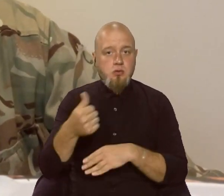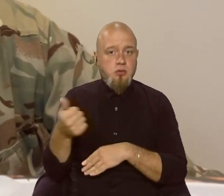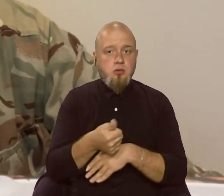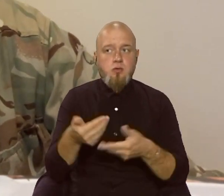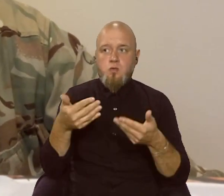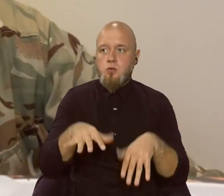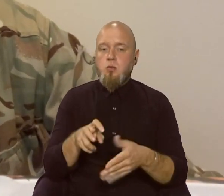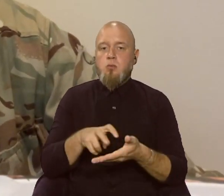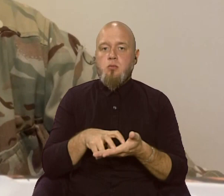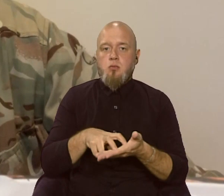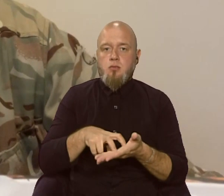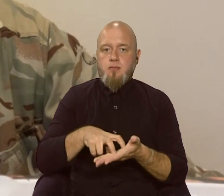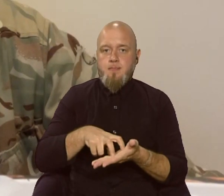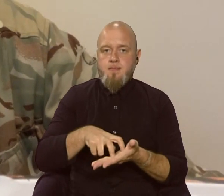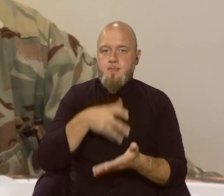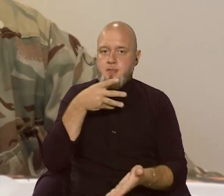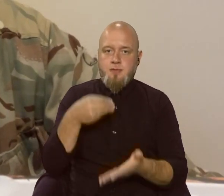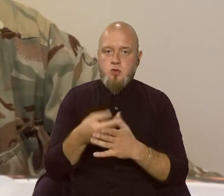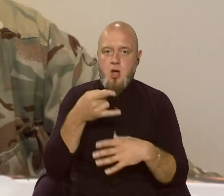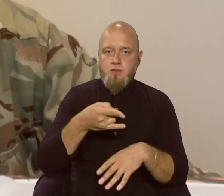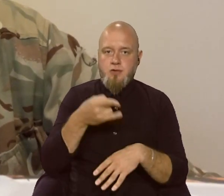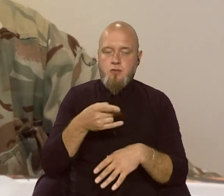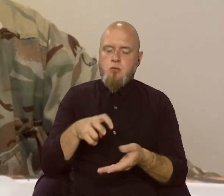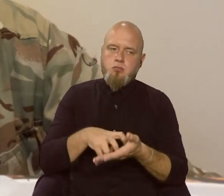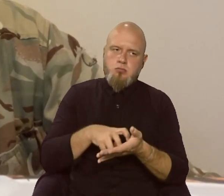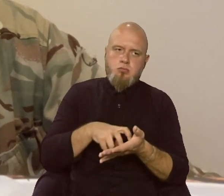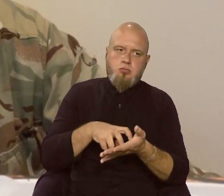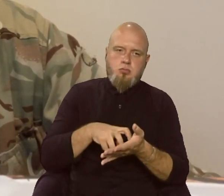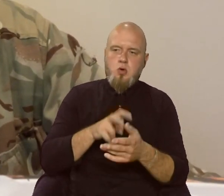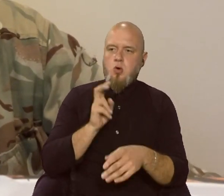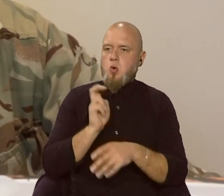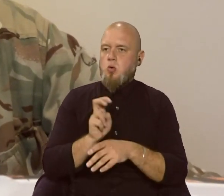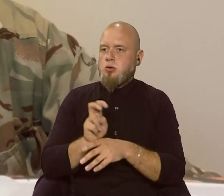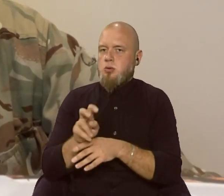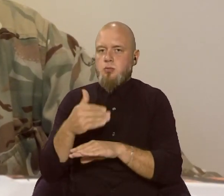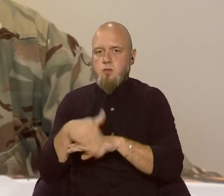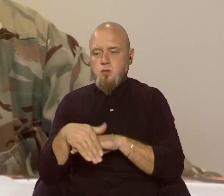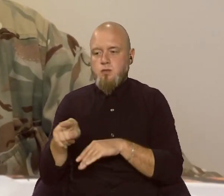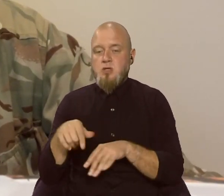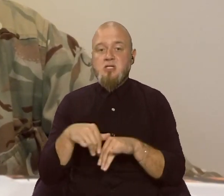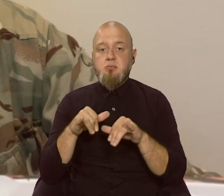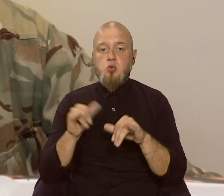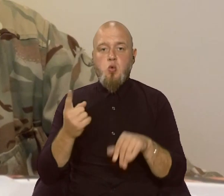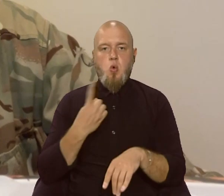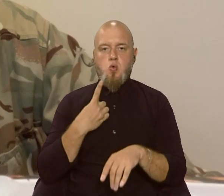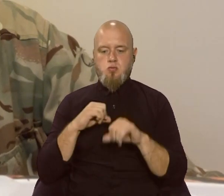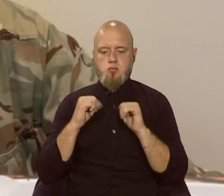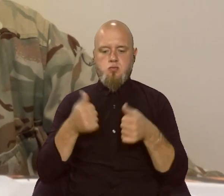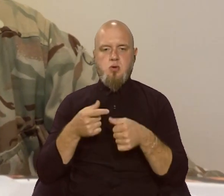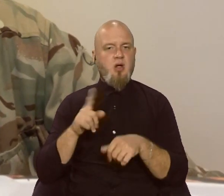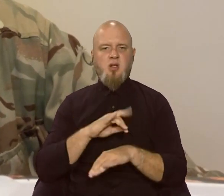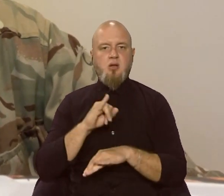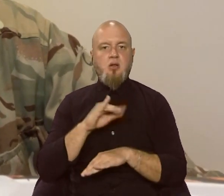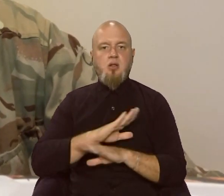вже бояться своїх автівок, бояться ходити по вулицям, вони збільшують охорону і недаремно